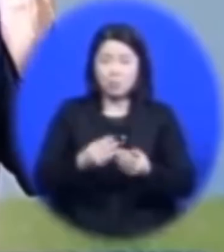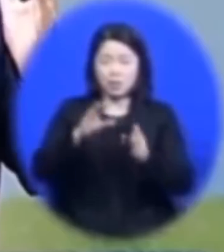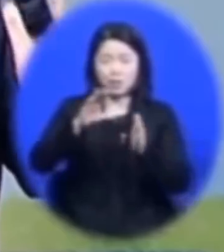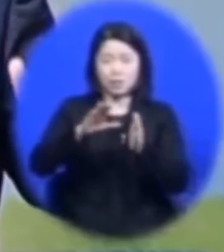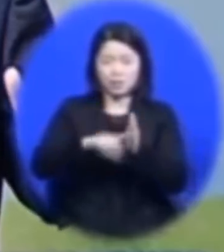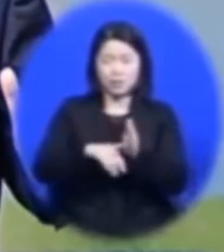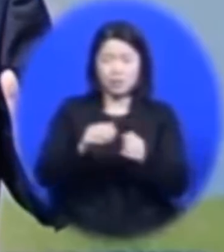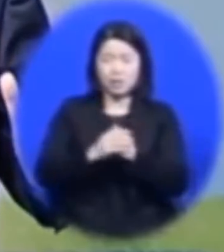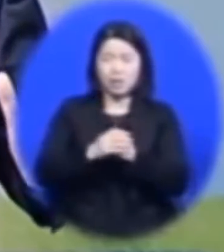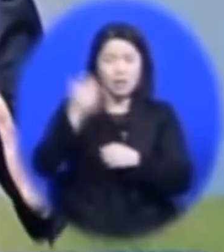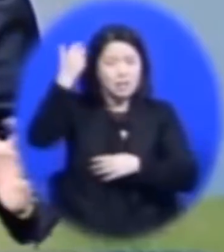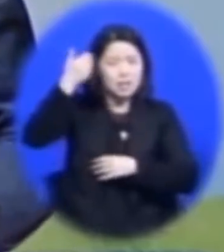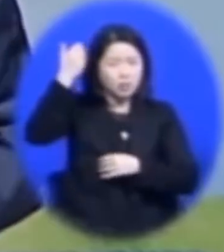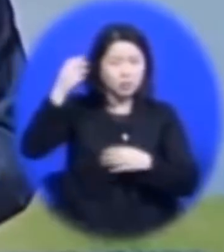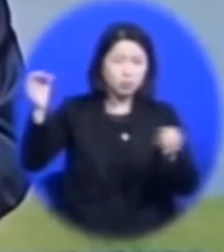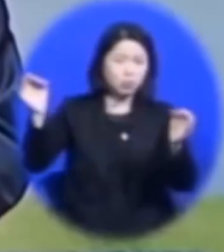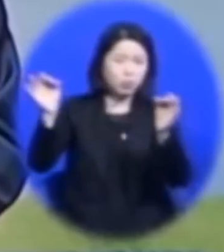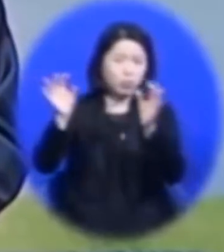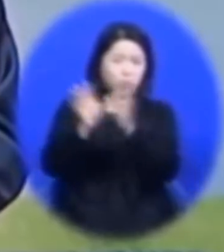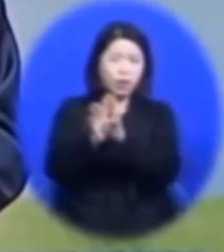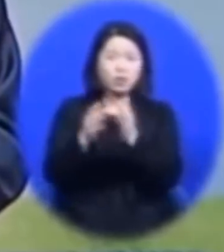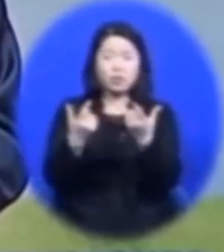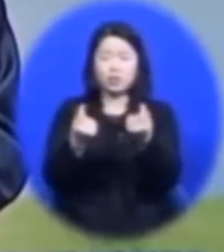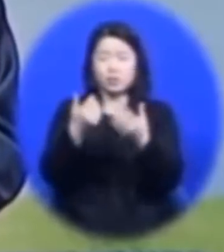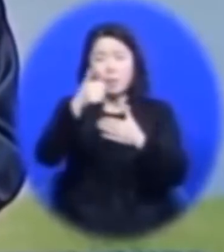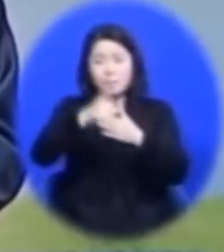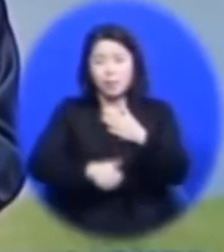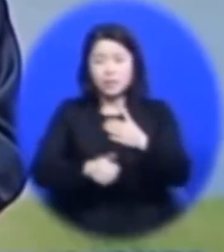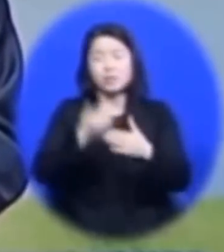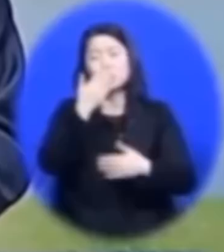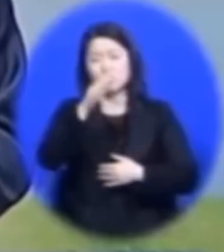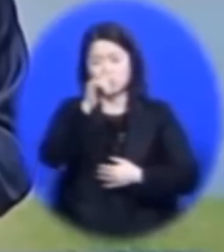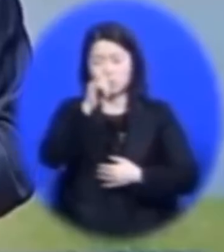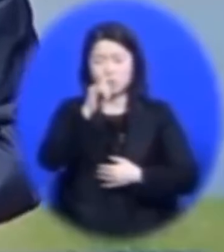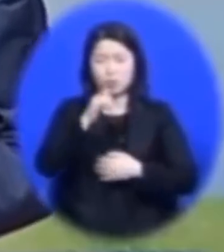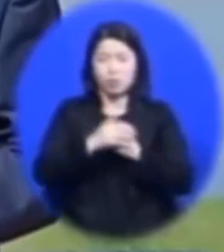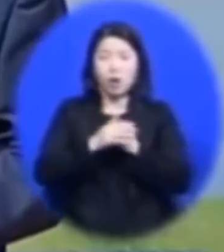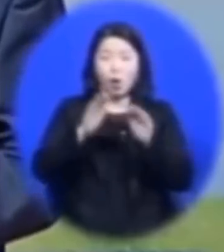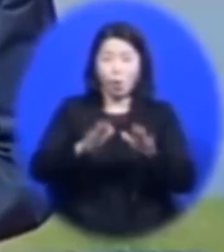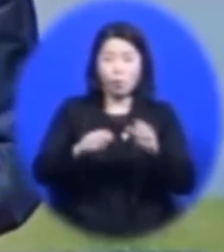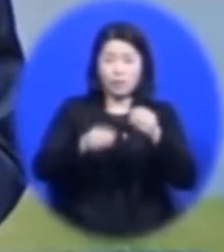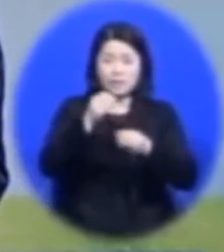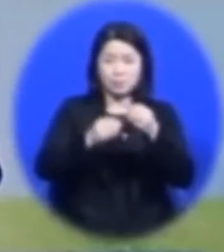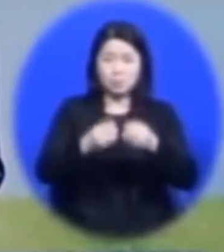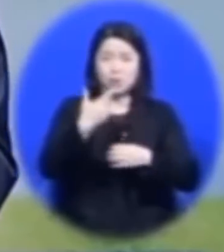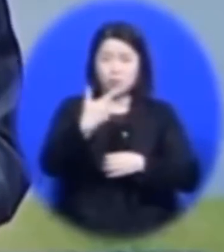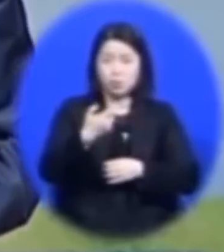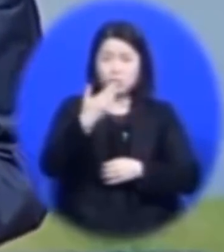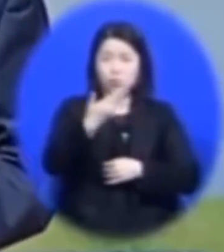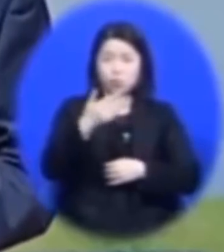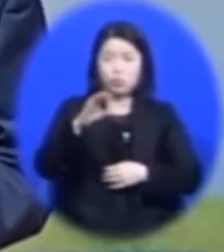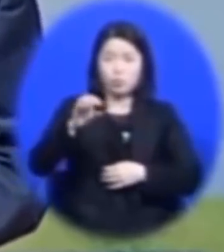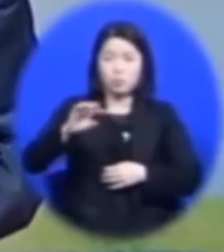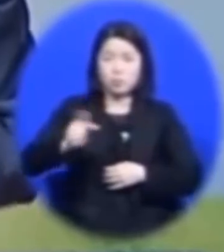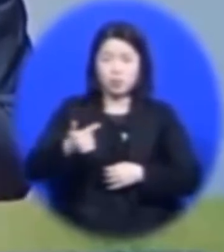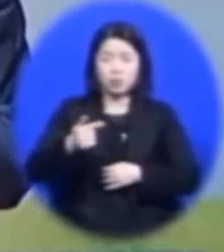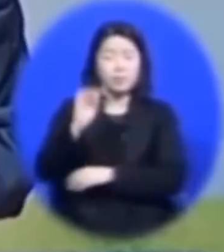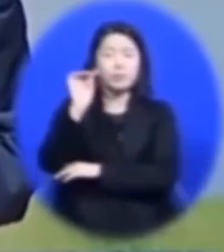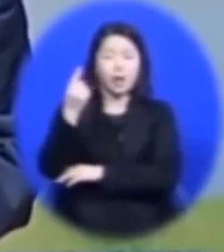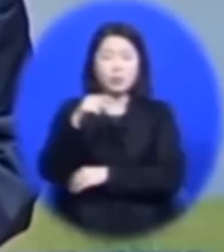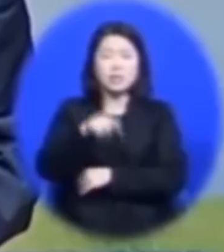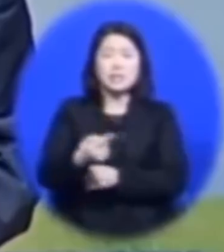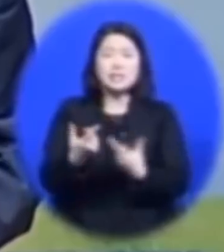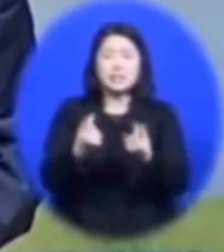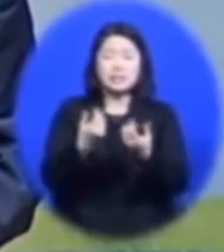바사 난 것 같은 이런 상태에 빠질 수가 있습니다 오늘 시편 69 편은 다윗이 그런